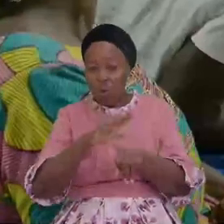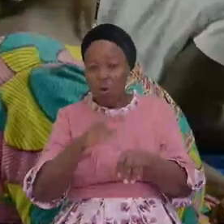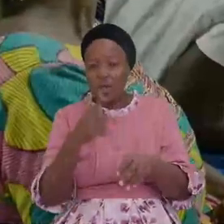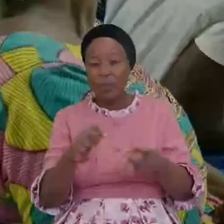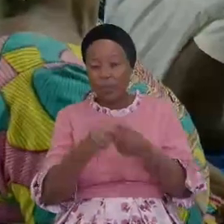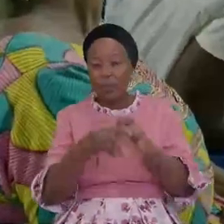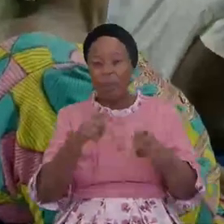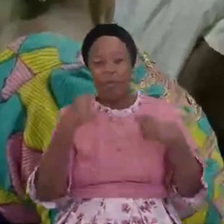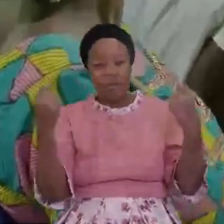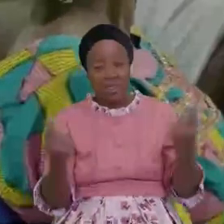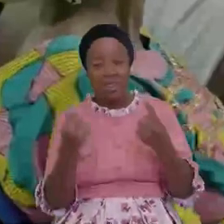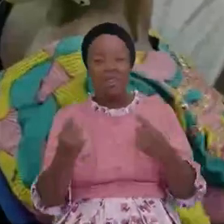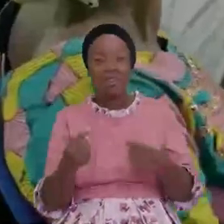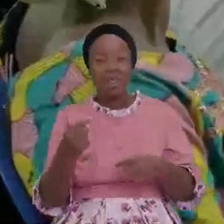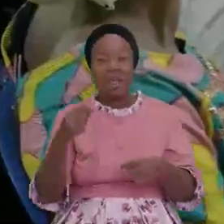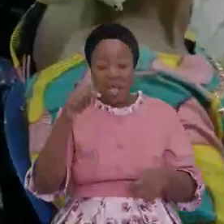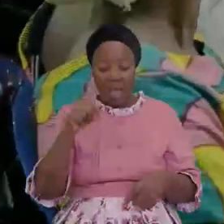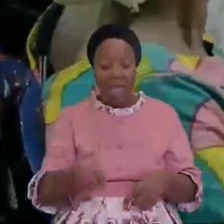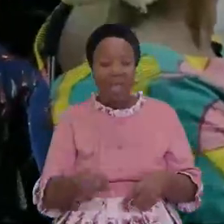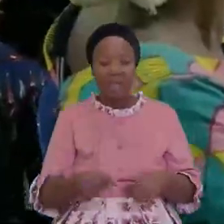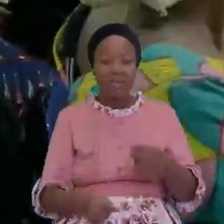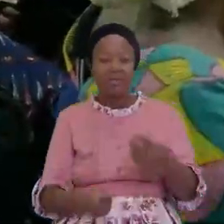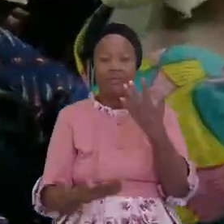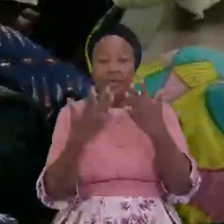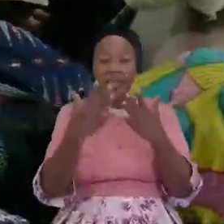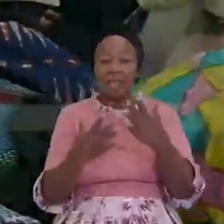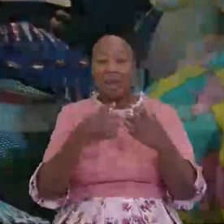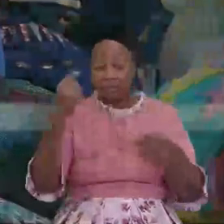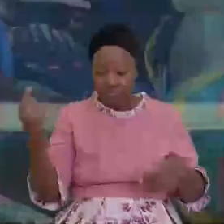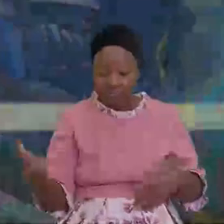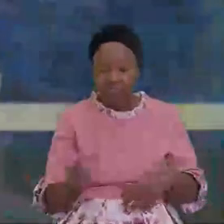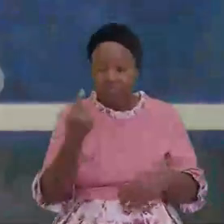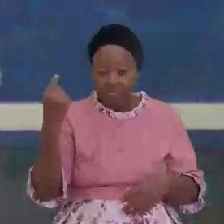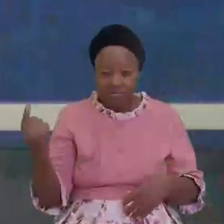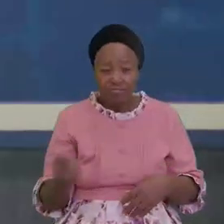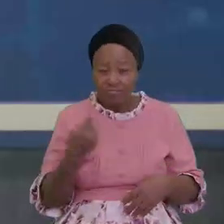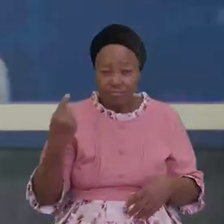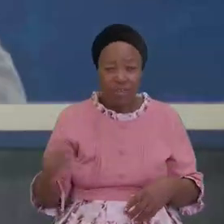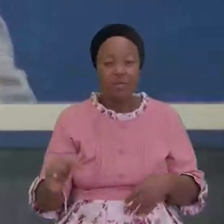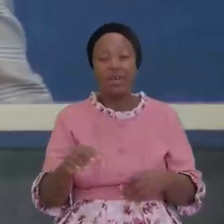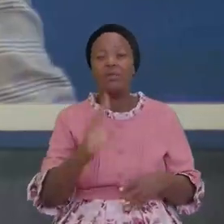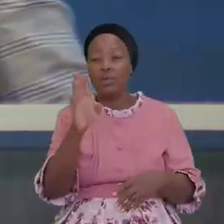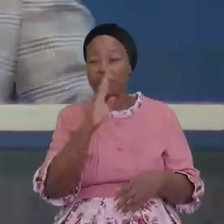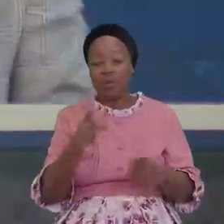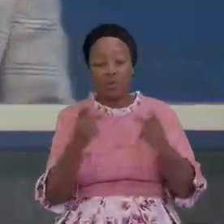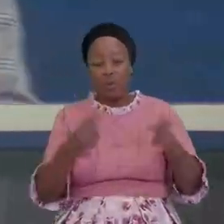Si tu règles seulement le problème de la maladie et tu ne traites pas le problème du